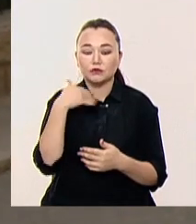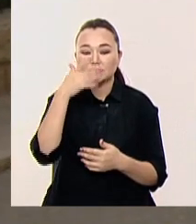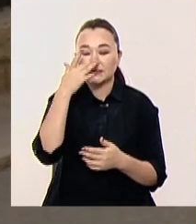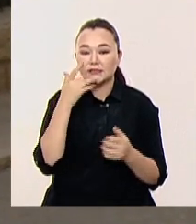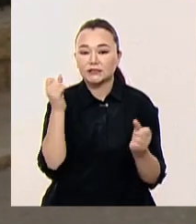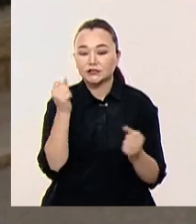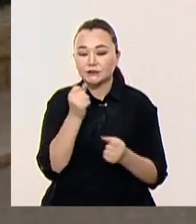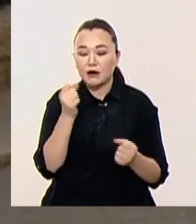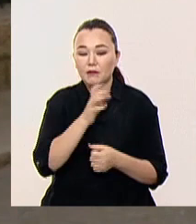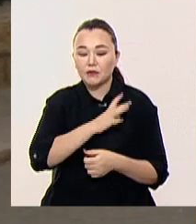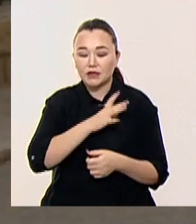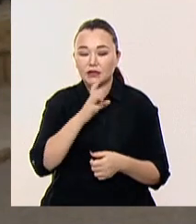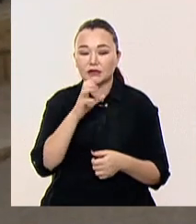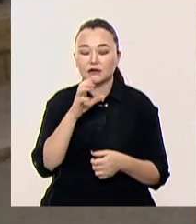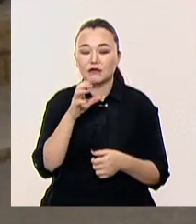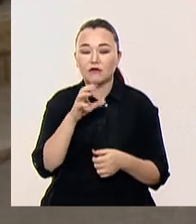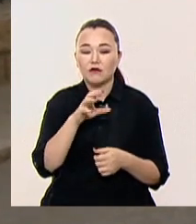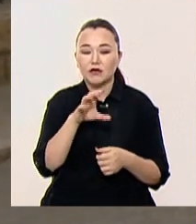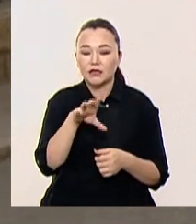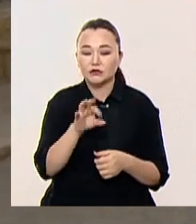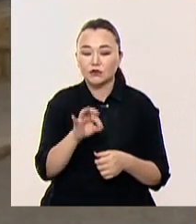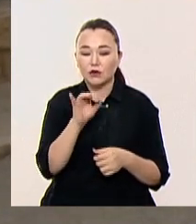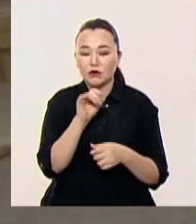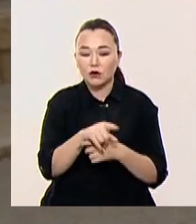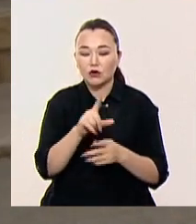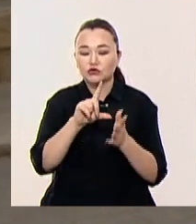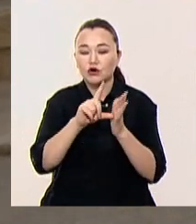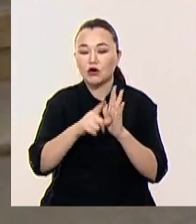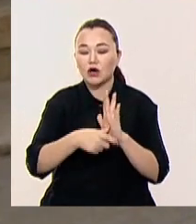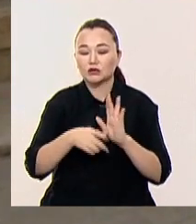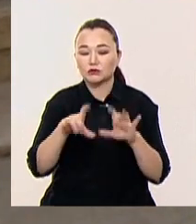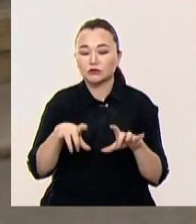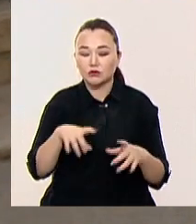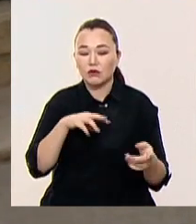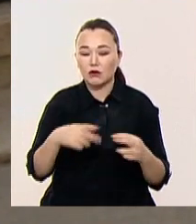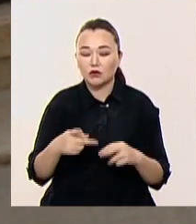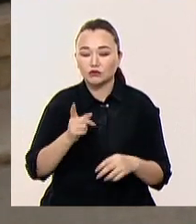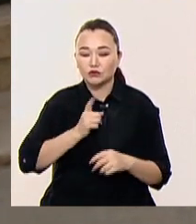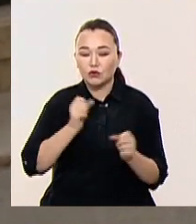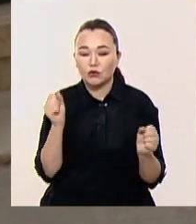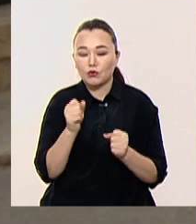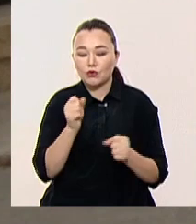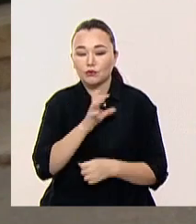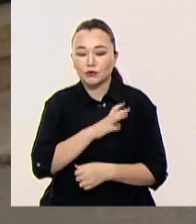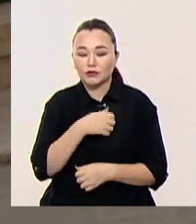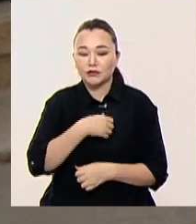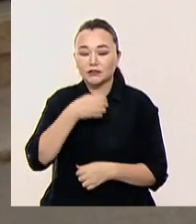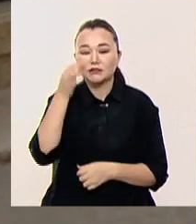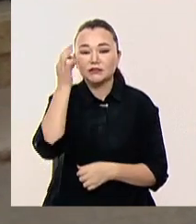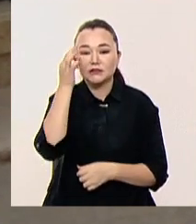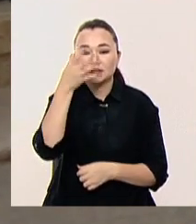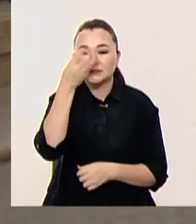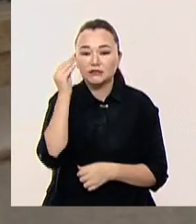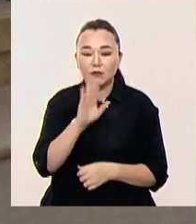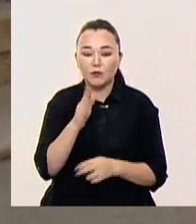кезде жаңағы вулканизацияға барып сағаттап дөңгелек ауыстыру үшін қатып қалған кездерім есімнен кетпейді. Сондықтан